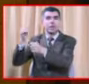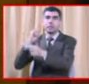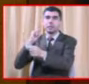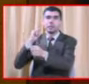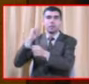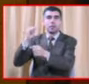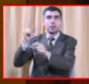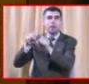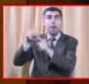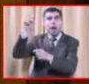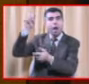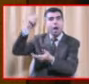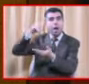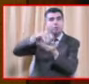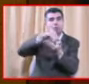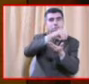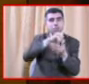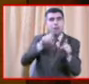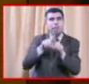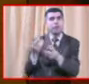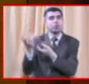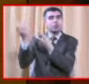يتغمد الجميع بواسع رحمته.